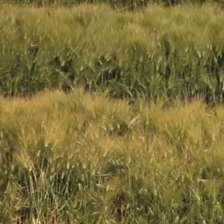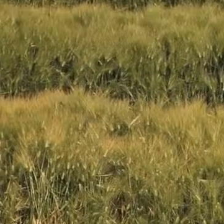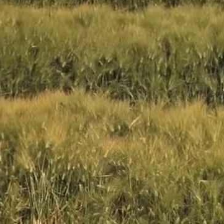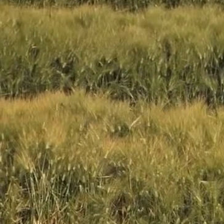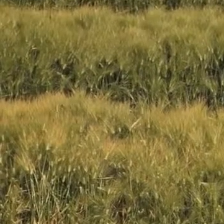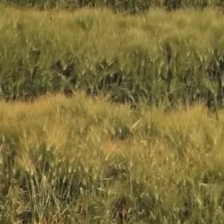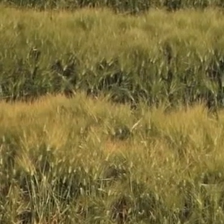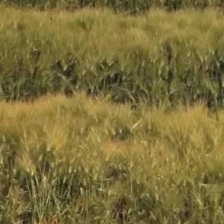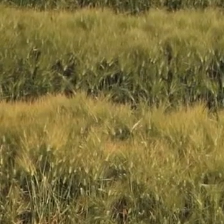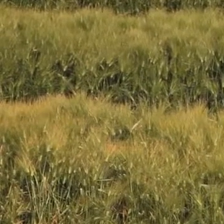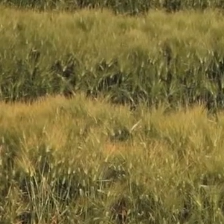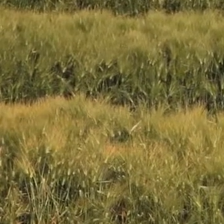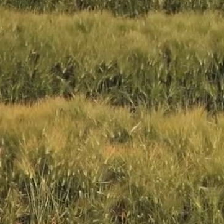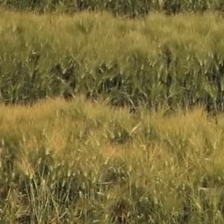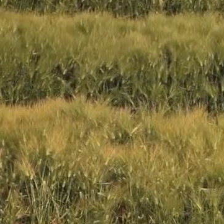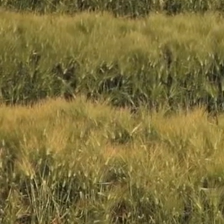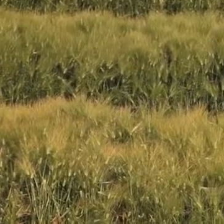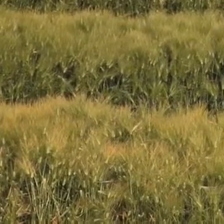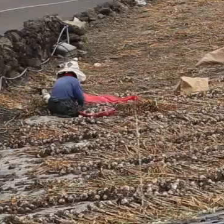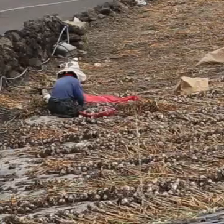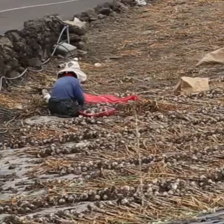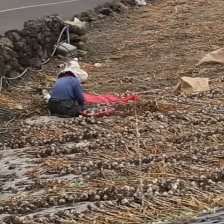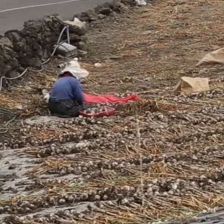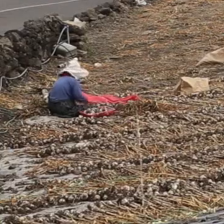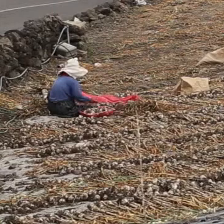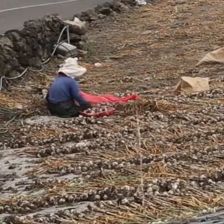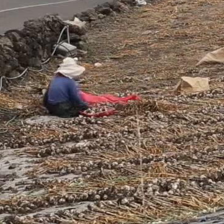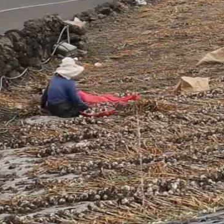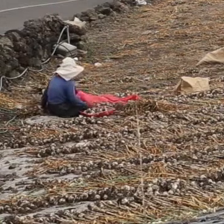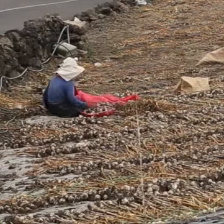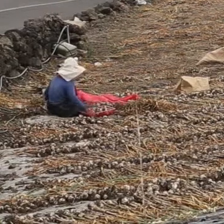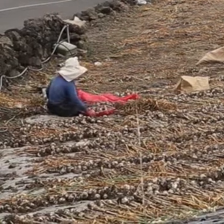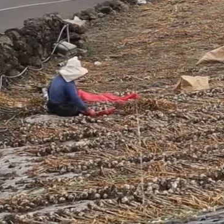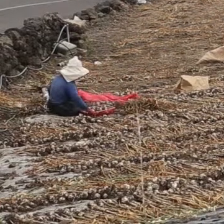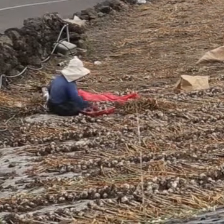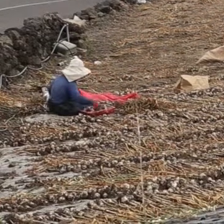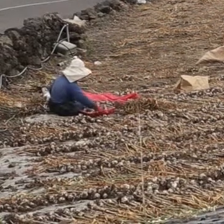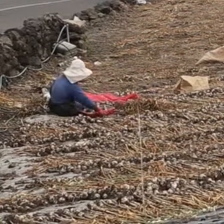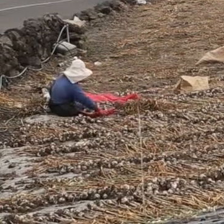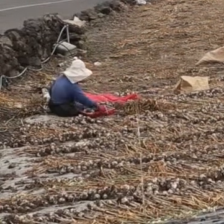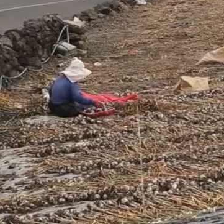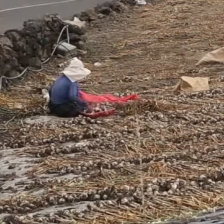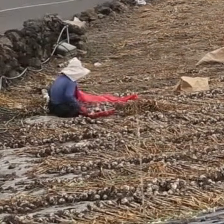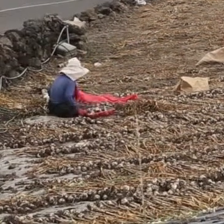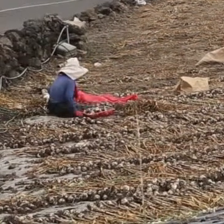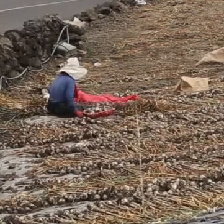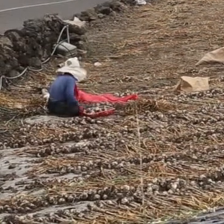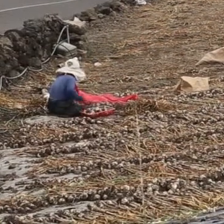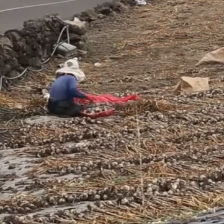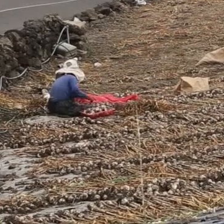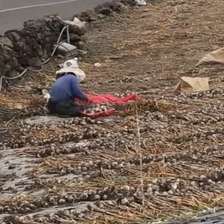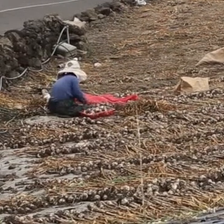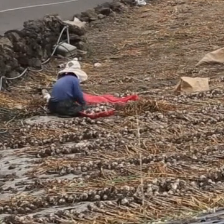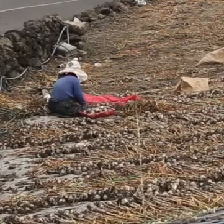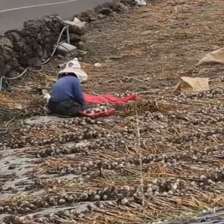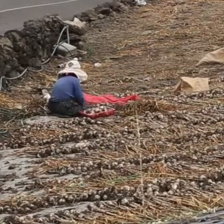반대시 빌레인이 빌레인 70도 빌레인 빌레인